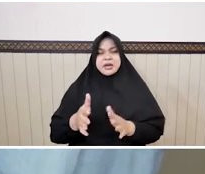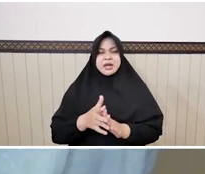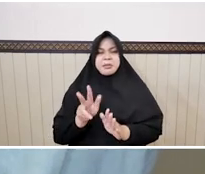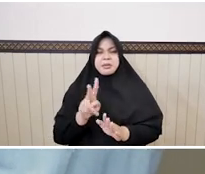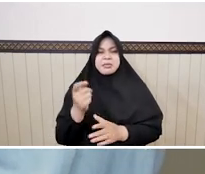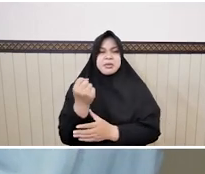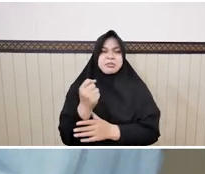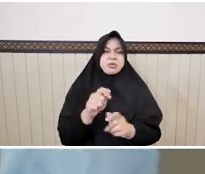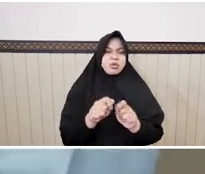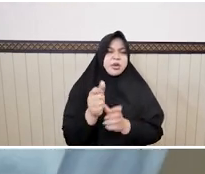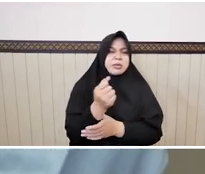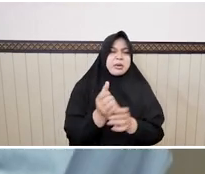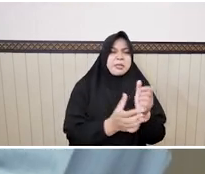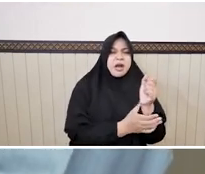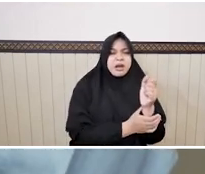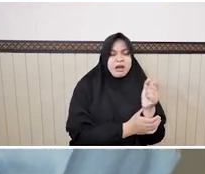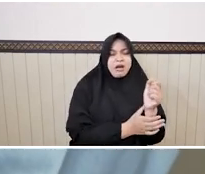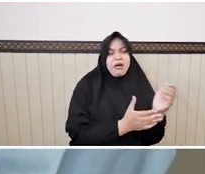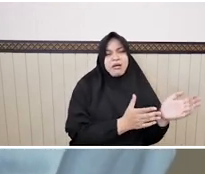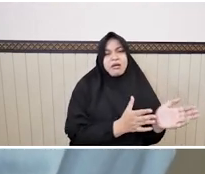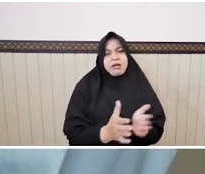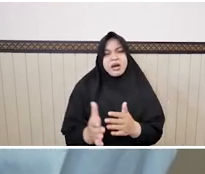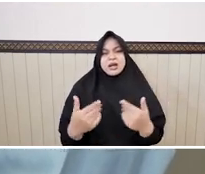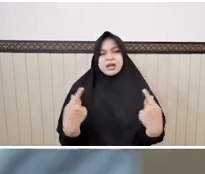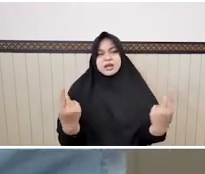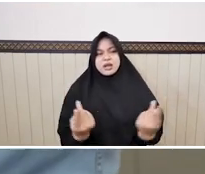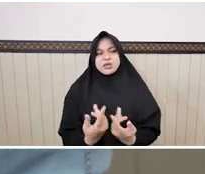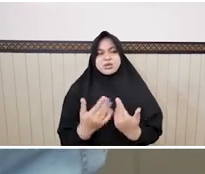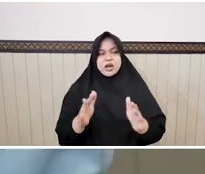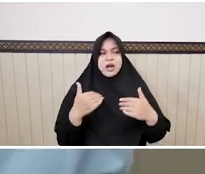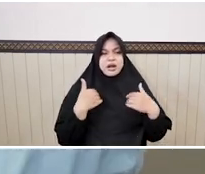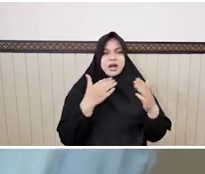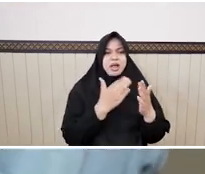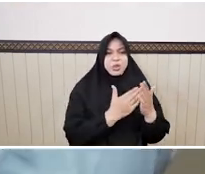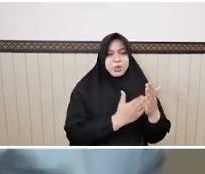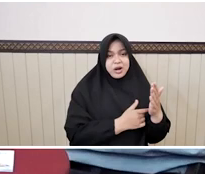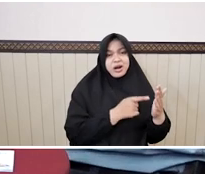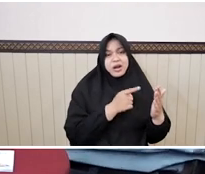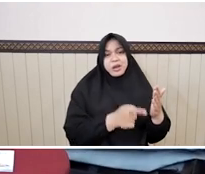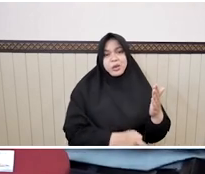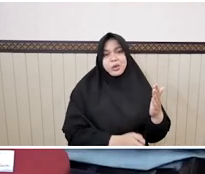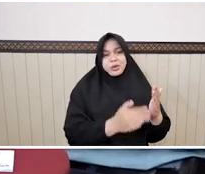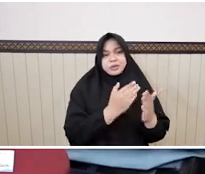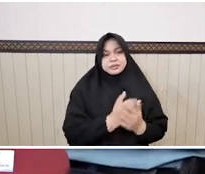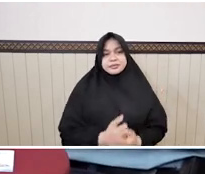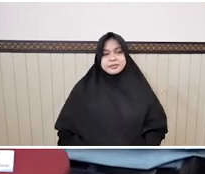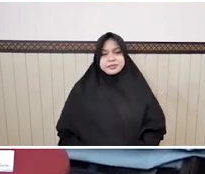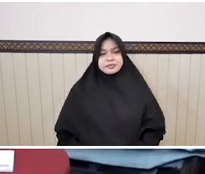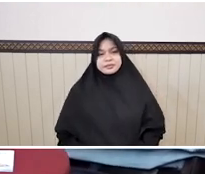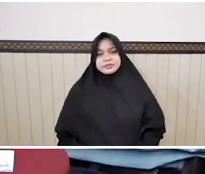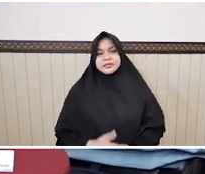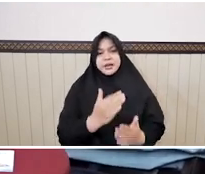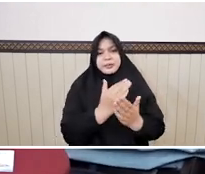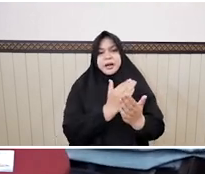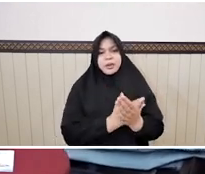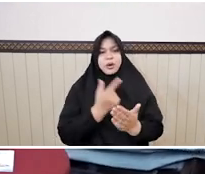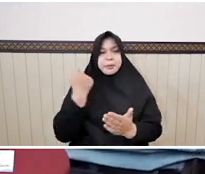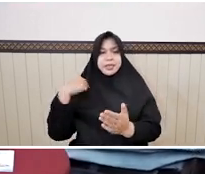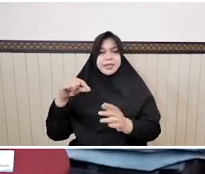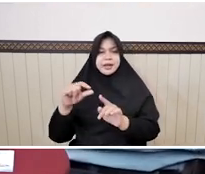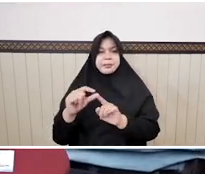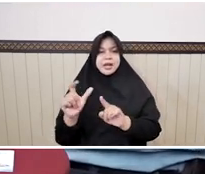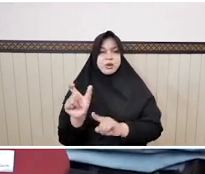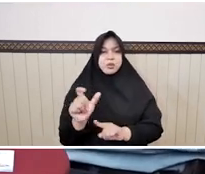membahayakan yang bersangkutan padahal ini kita sudah punya permen prepare permen Pop nomor 2 tahun